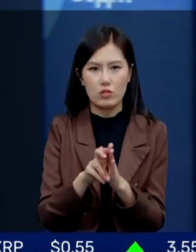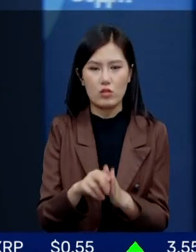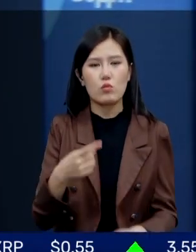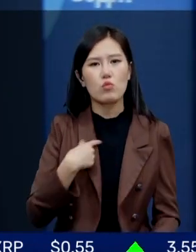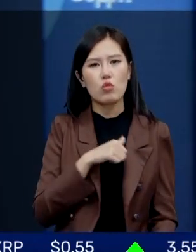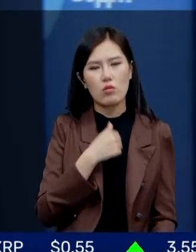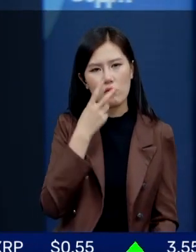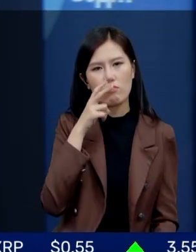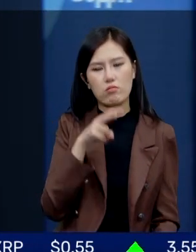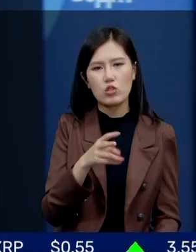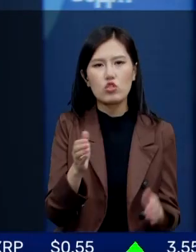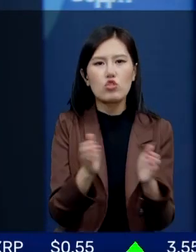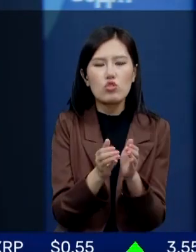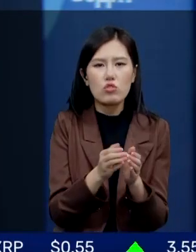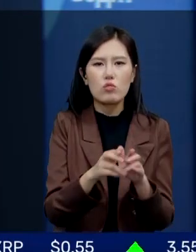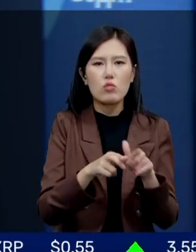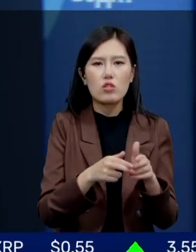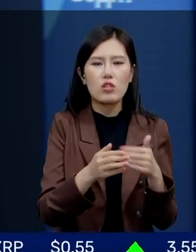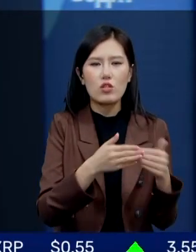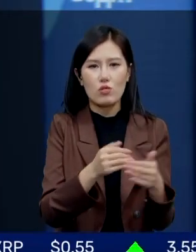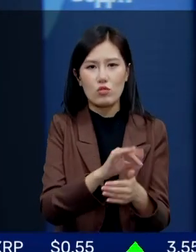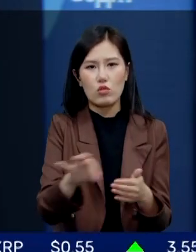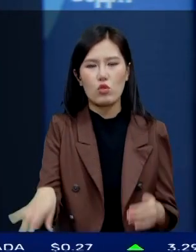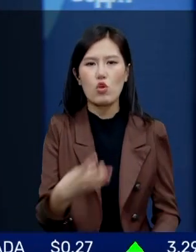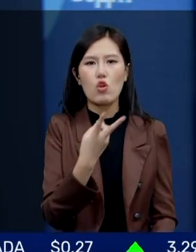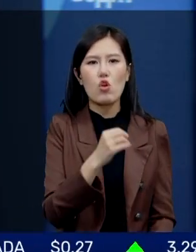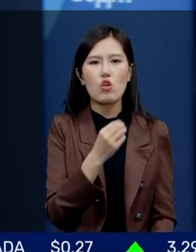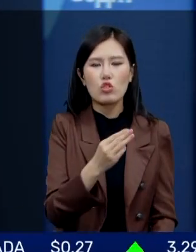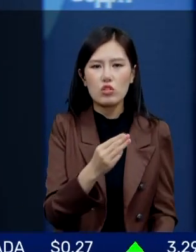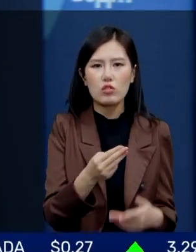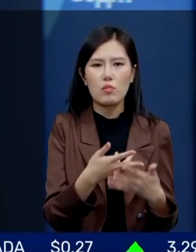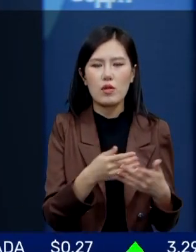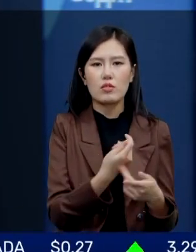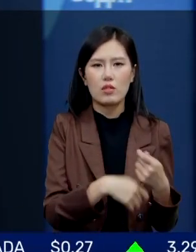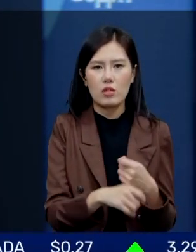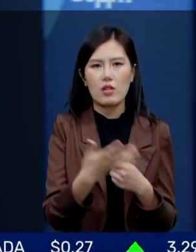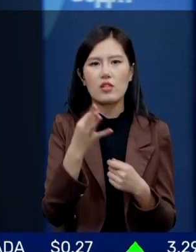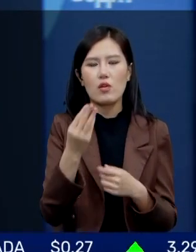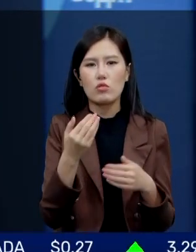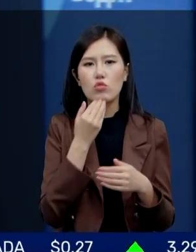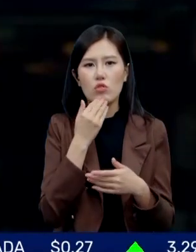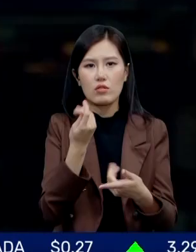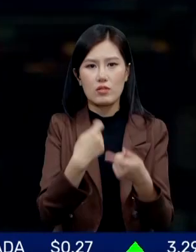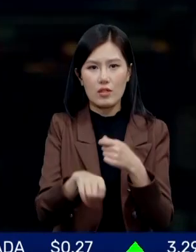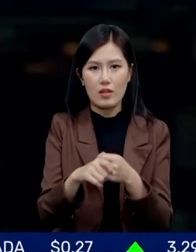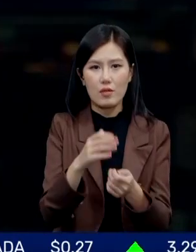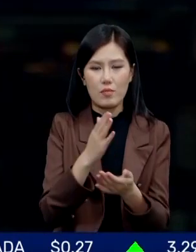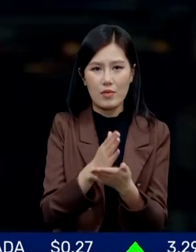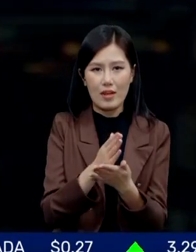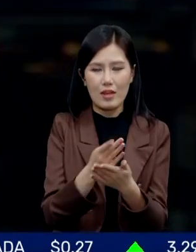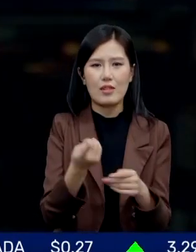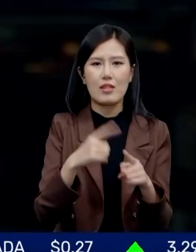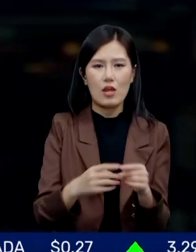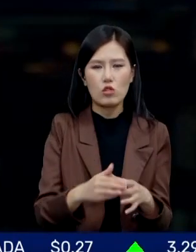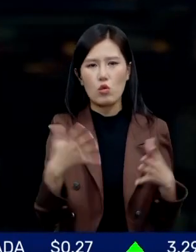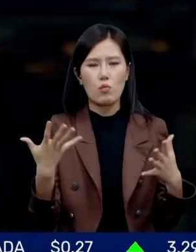жижиг онлайн шопуудад магадгүй өдөрт 20 бараа 50 бараа ч юм уу зардаг 100 бараа ч юм уу зардаг айлууд өшөө томорч